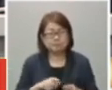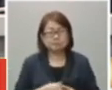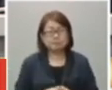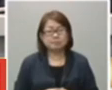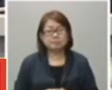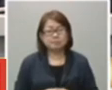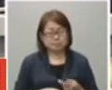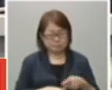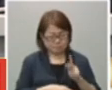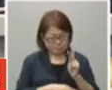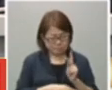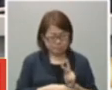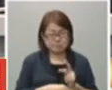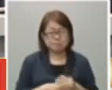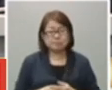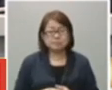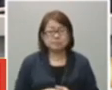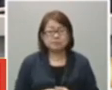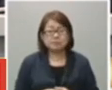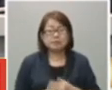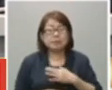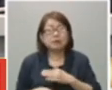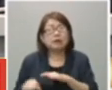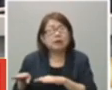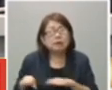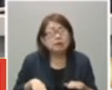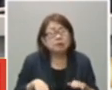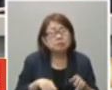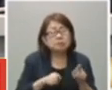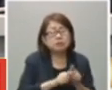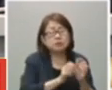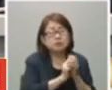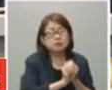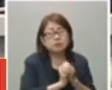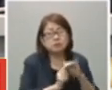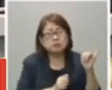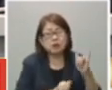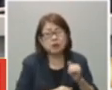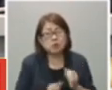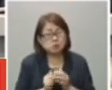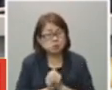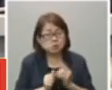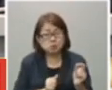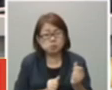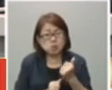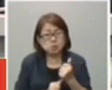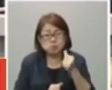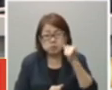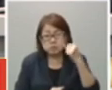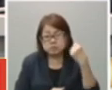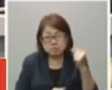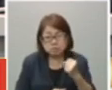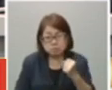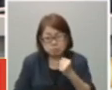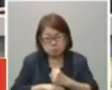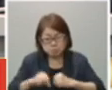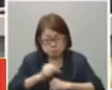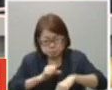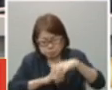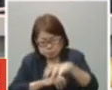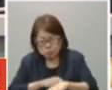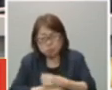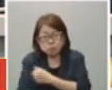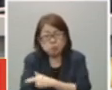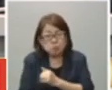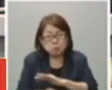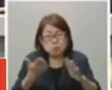ท่านประธานที่เคารพครับเราไม่ได้มีความพร้อมเหมือนกับประเทศจีนที่เราจะสร้างโรงพยาบาลได้ภายใน10วันอย่างไรก็ตาม